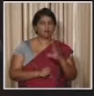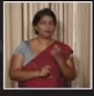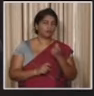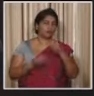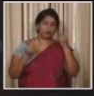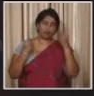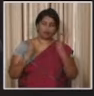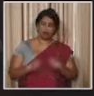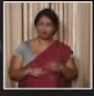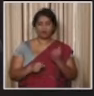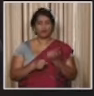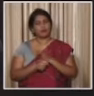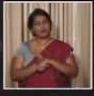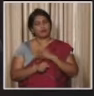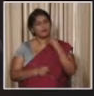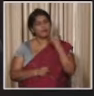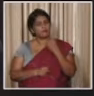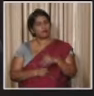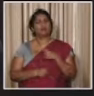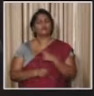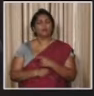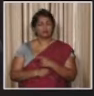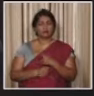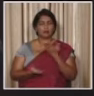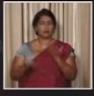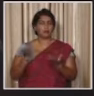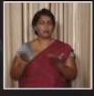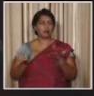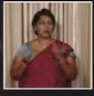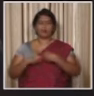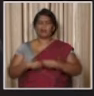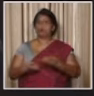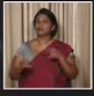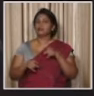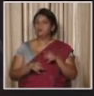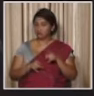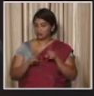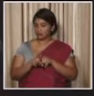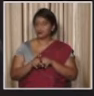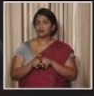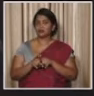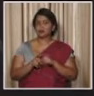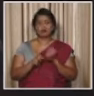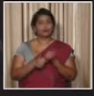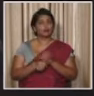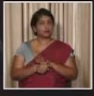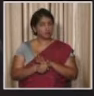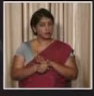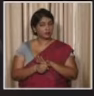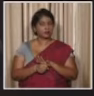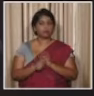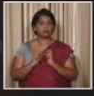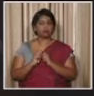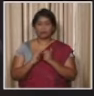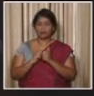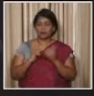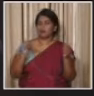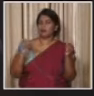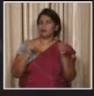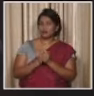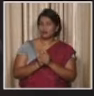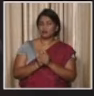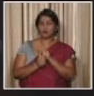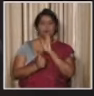ආර්ථිකේ බංකොලොත් වුණා. කොරෝනා නිසා මේක අසමතුලිත වුණා, විනාශ වුණා කියලා තමයි කොරෝනා උවදුරට මුවා වෙලා